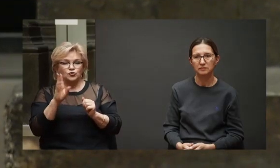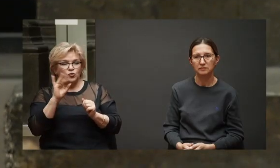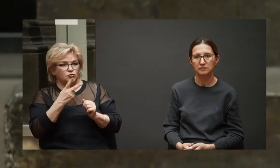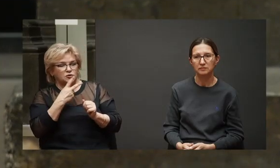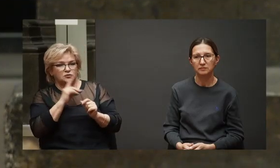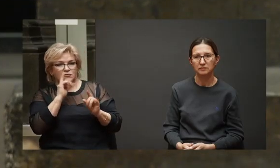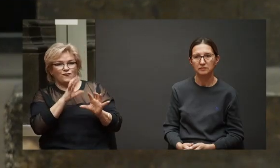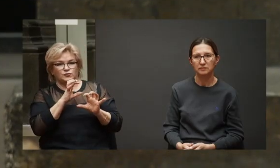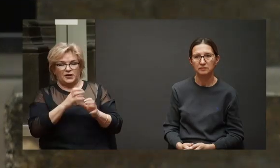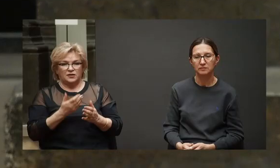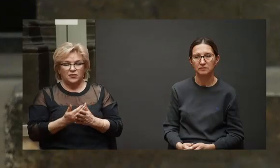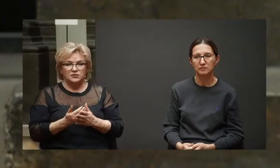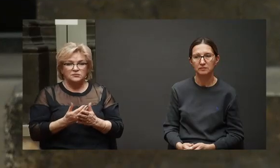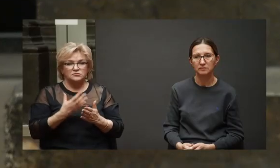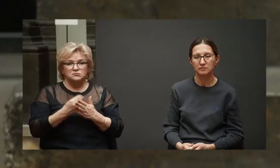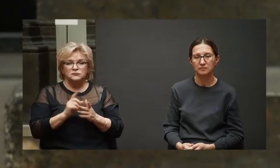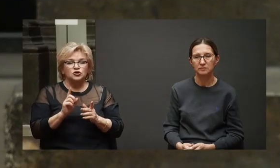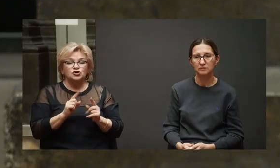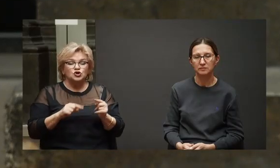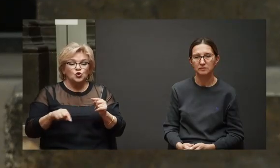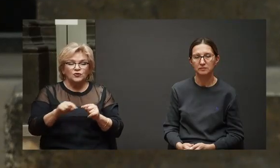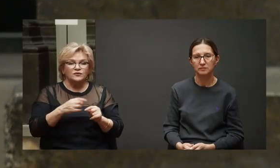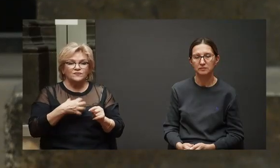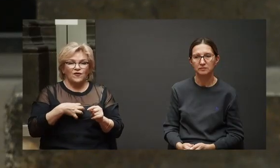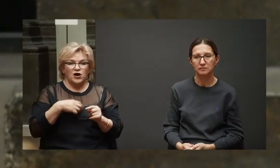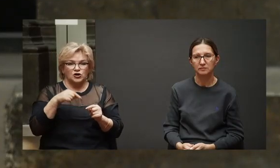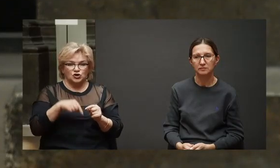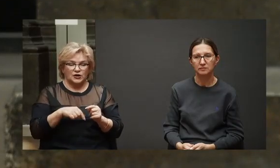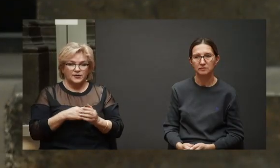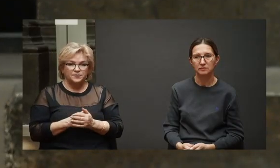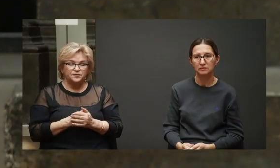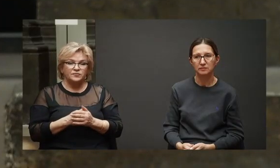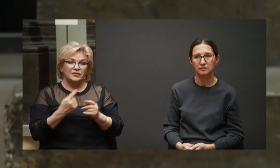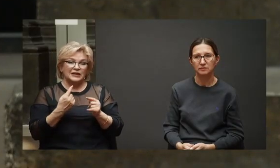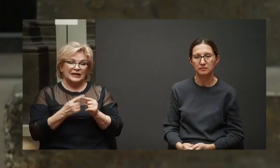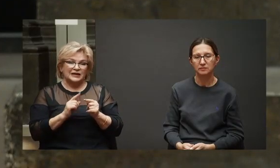воспринимающем. Да, собственно говоря, вот что здесь важно?